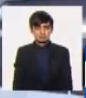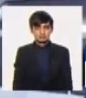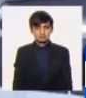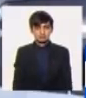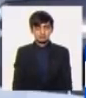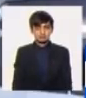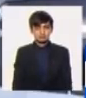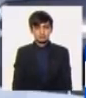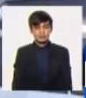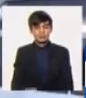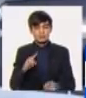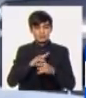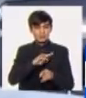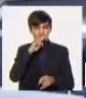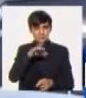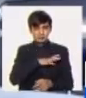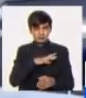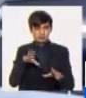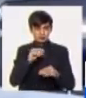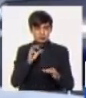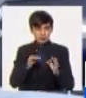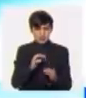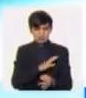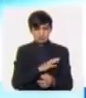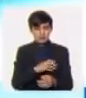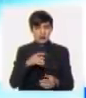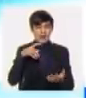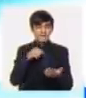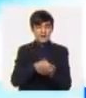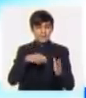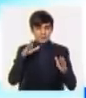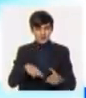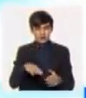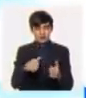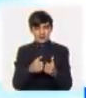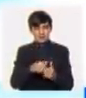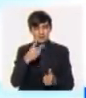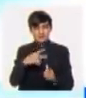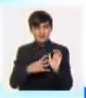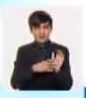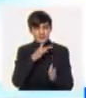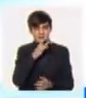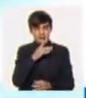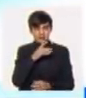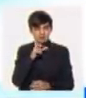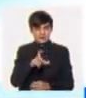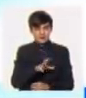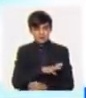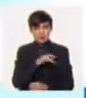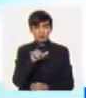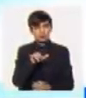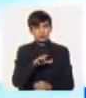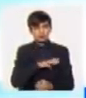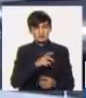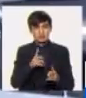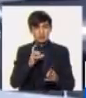сидеть. Летательный аппарат был исправным. На момент аварии находился в эксплуатации 29 лет, у которого